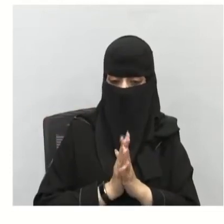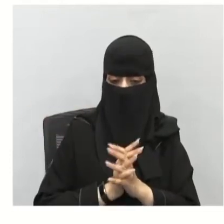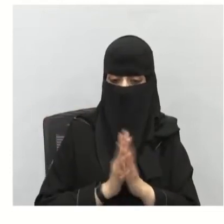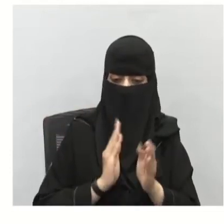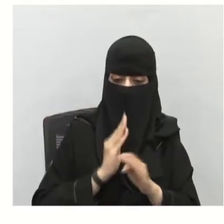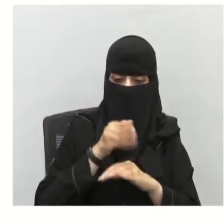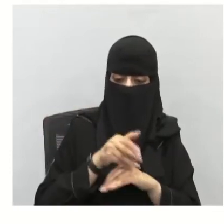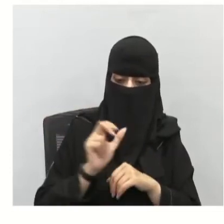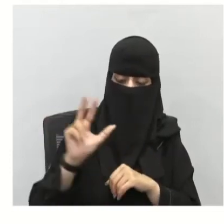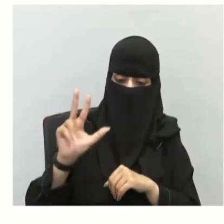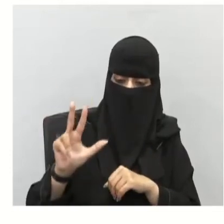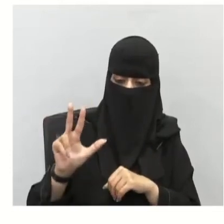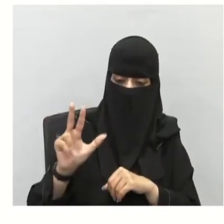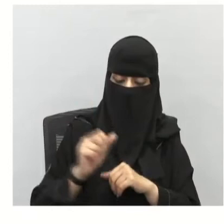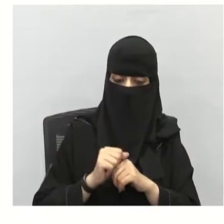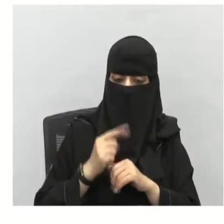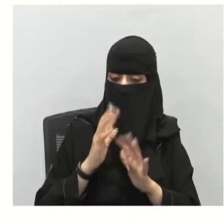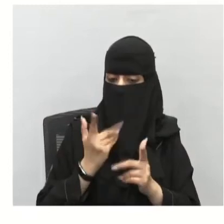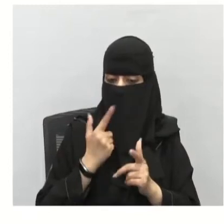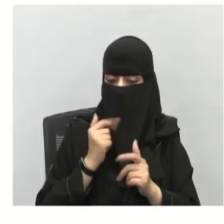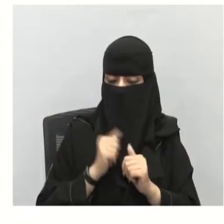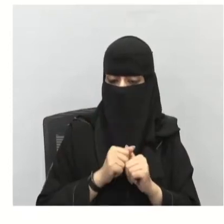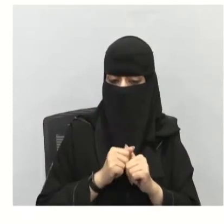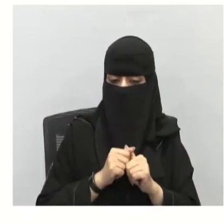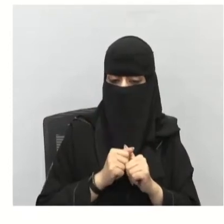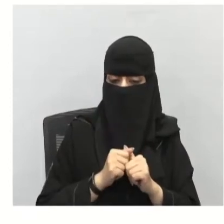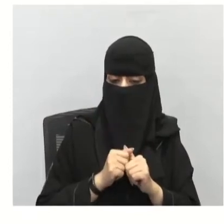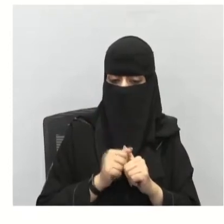أدخل عليها ال تصبح